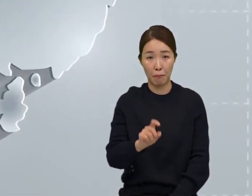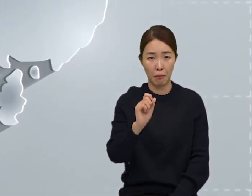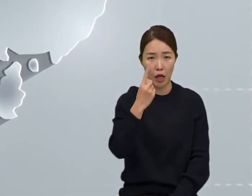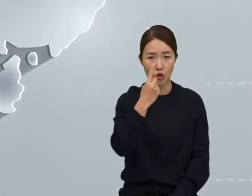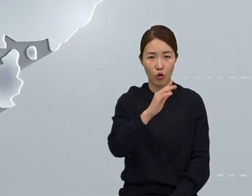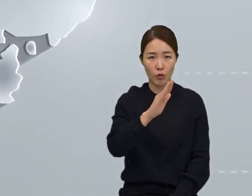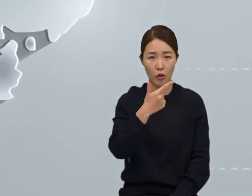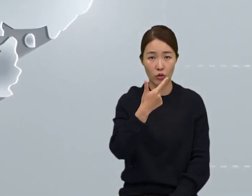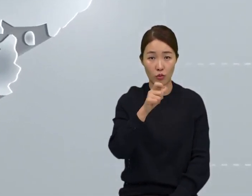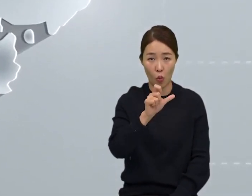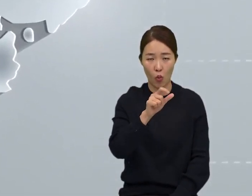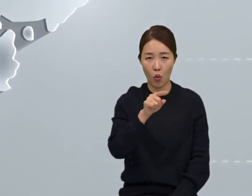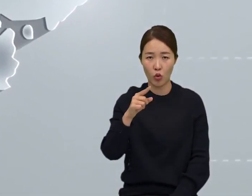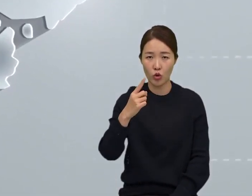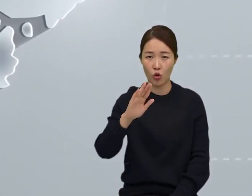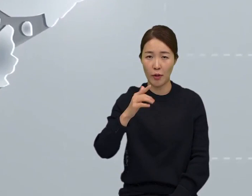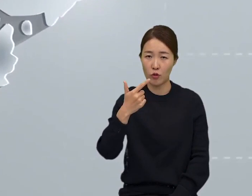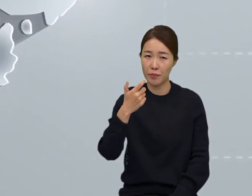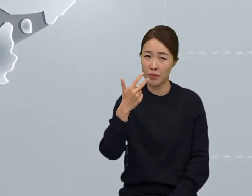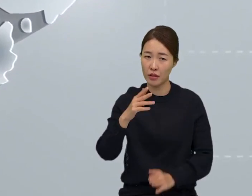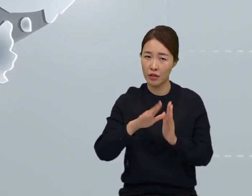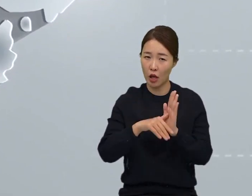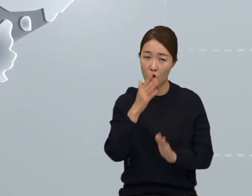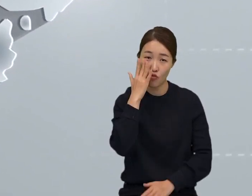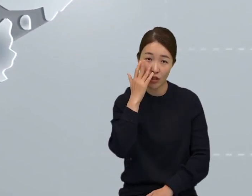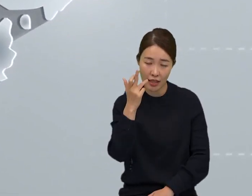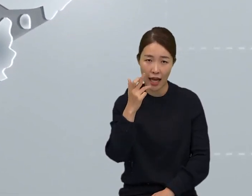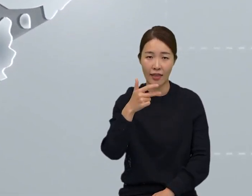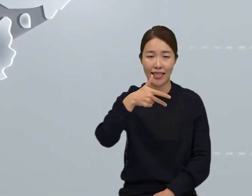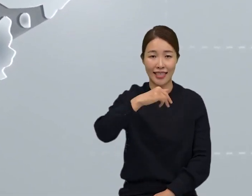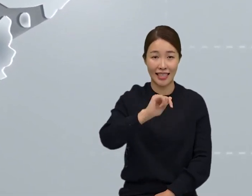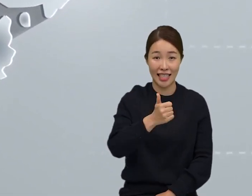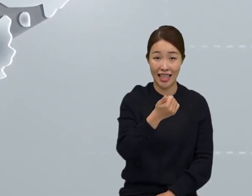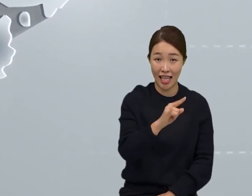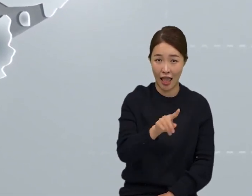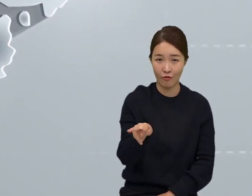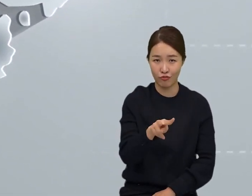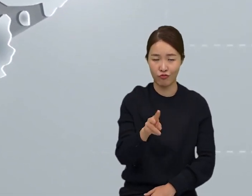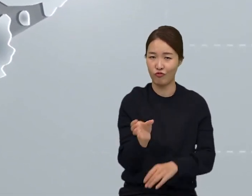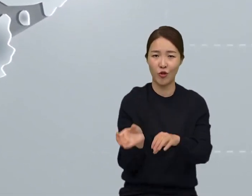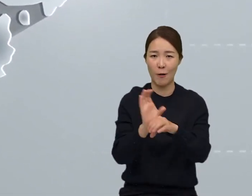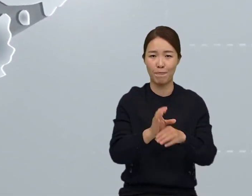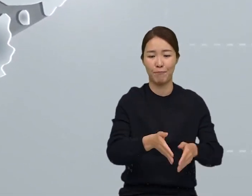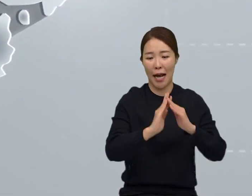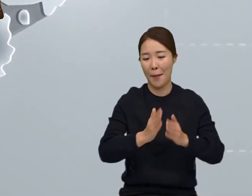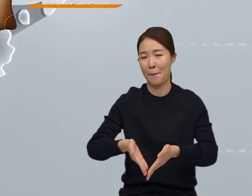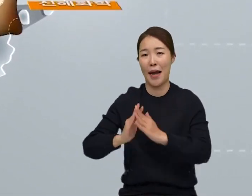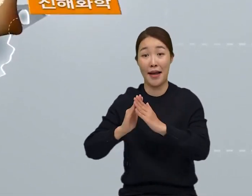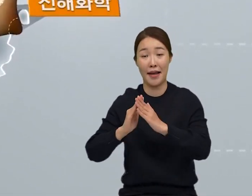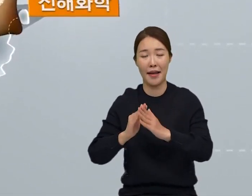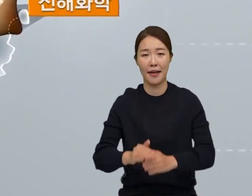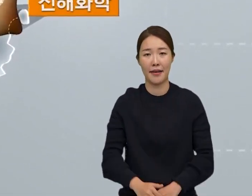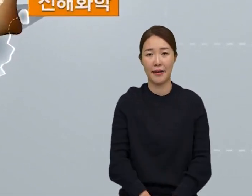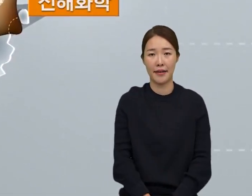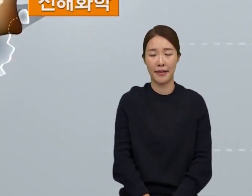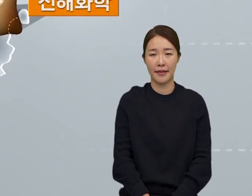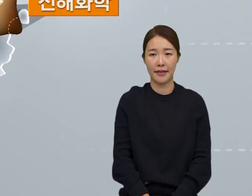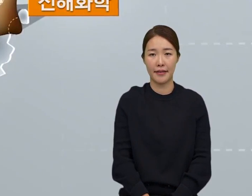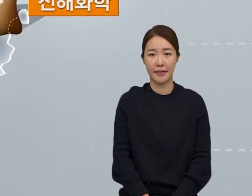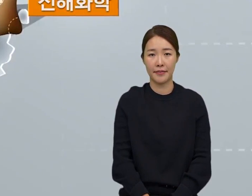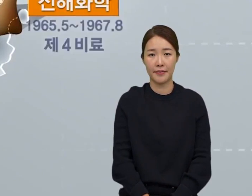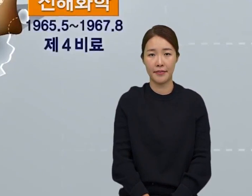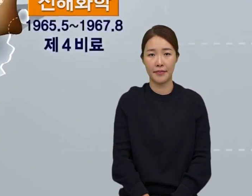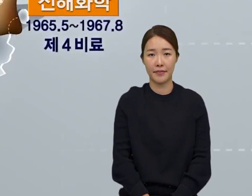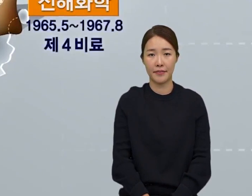그로 인해 1965년부터 1967년 사이 울산과 진해에 각기 추가 비료 공장이